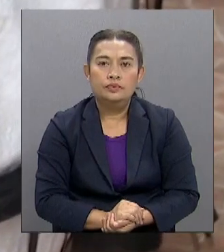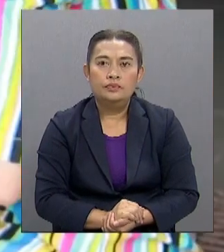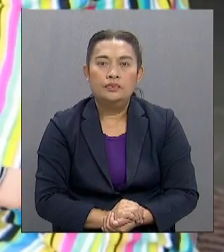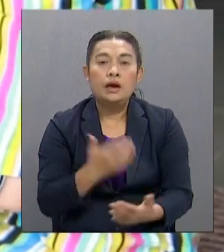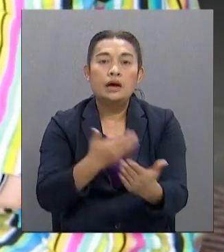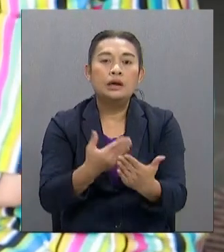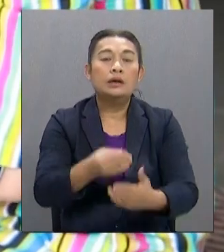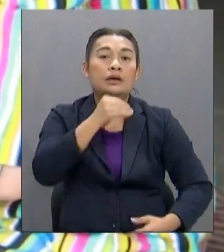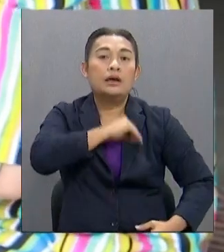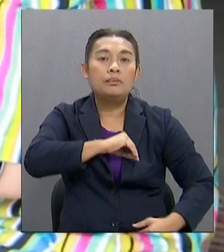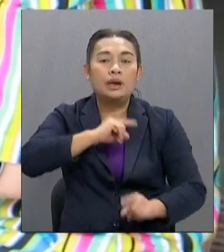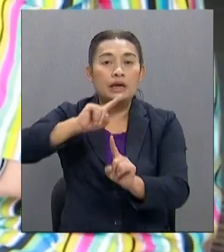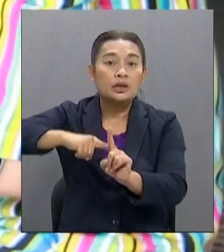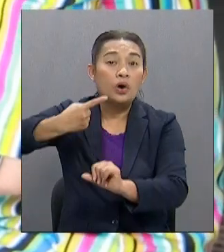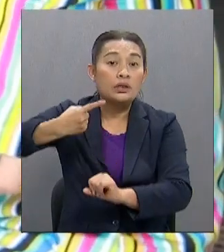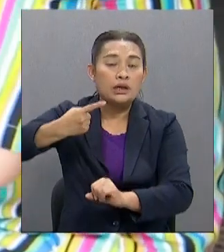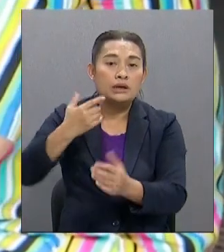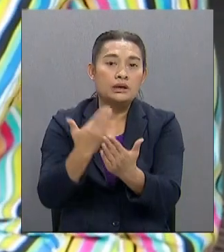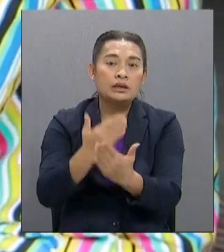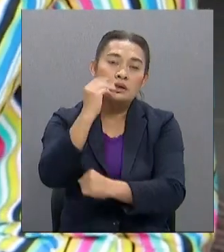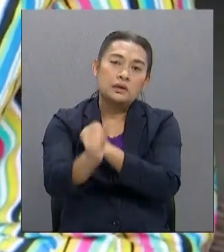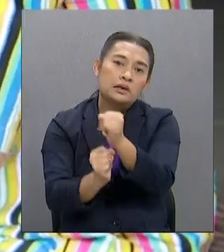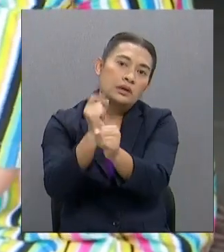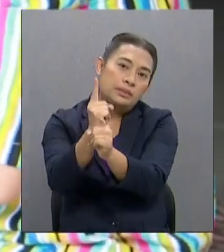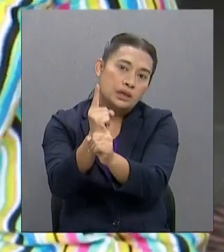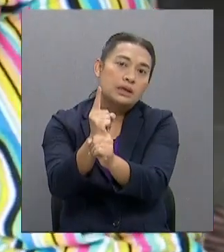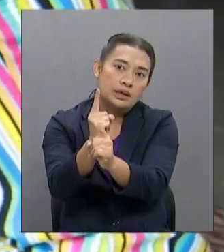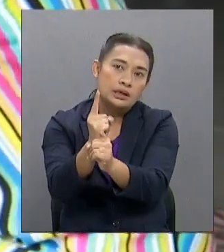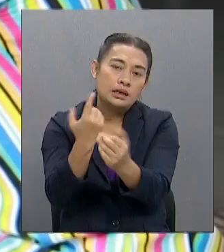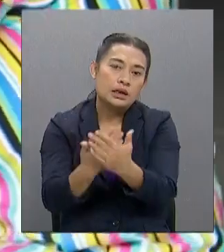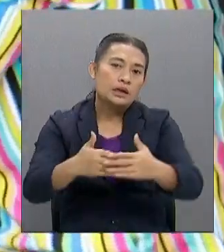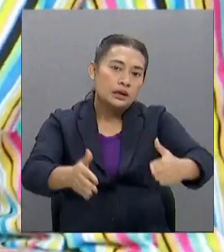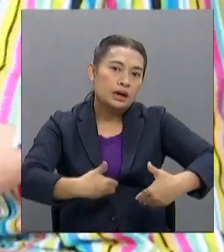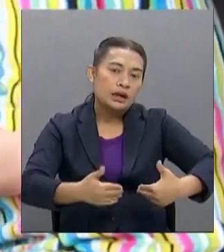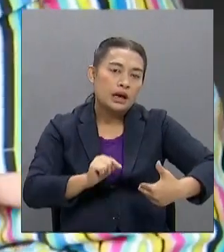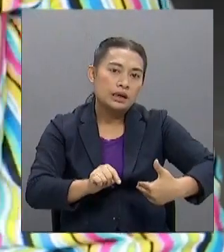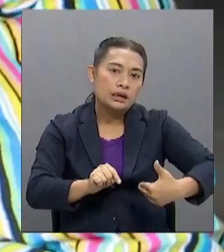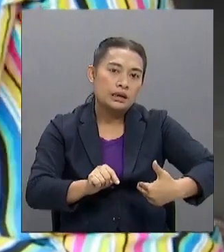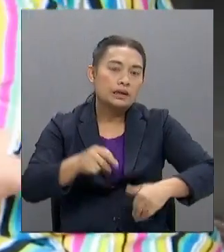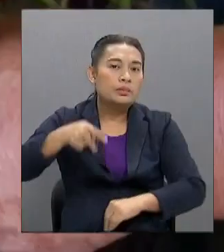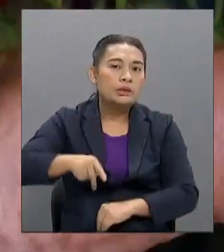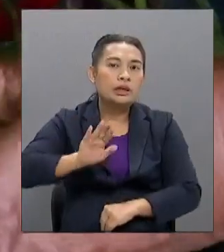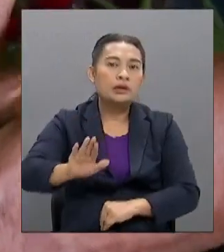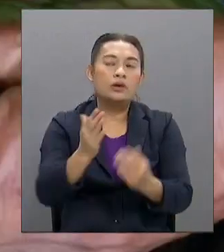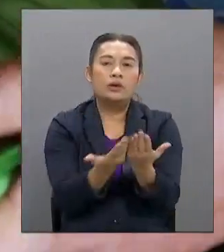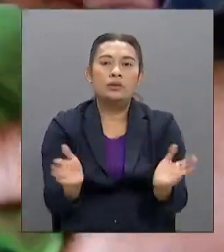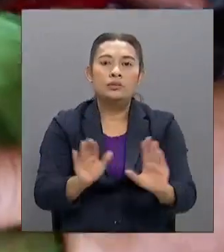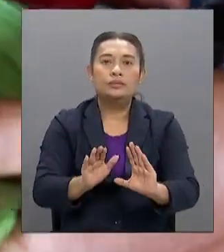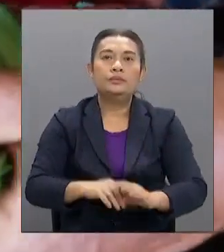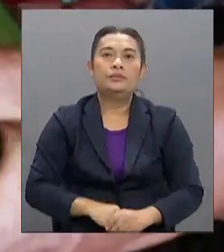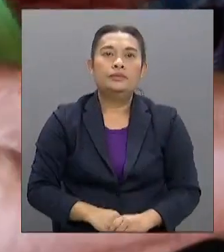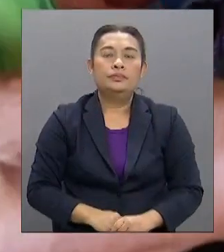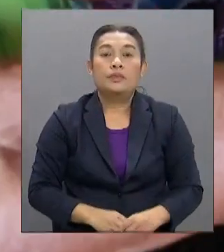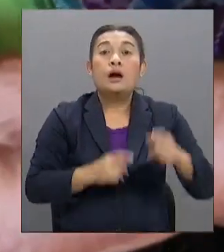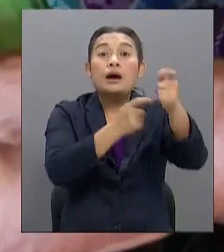ไรต่อเดือนรายปีเป็นรายได้เสริมเข้ามาในครอบครัวครับ ปัจจุบันเกษตรกร